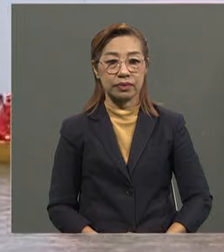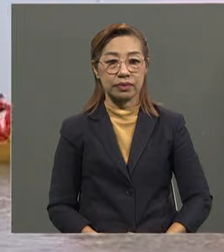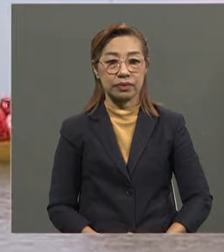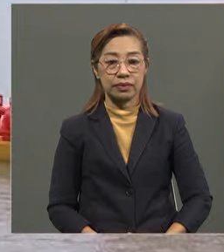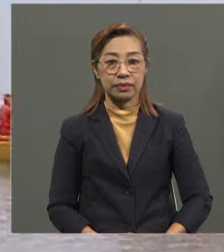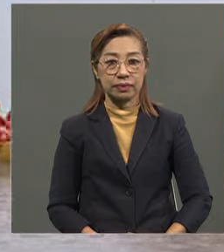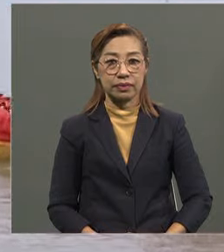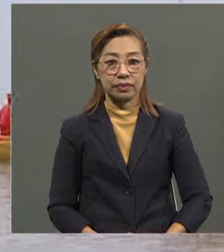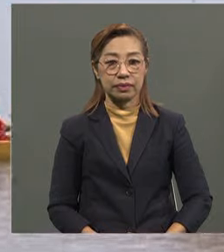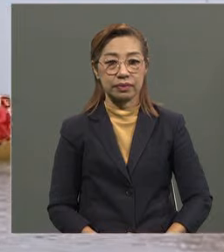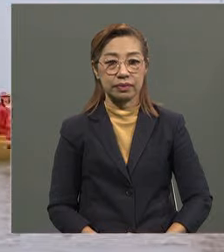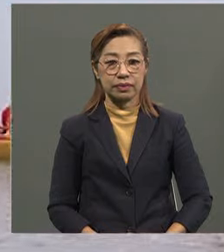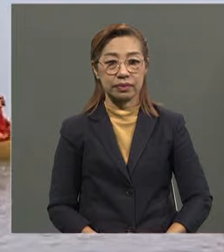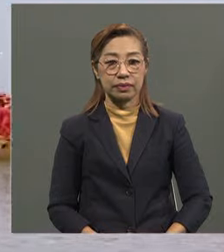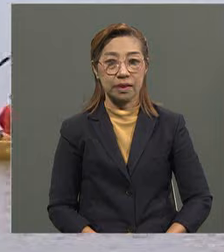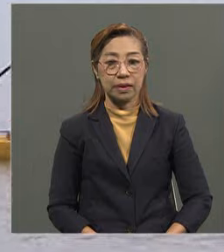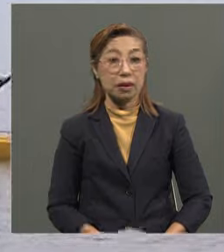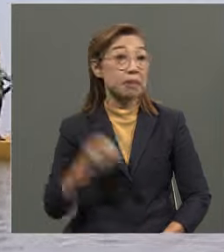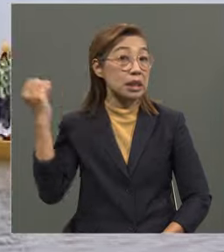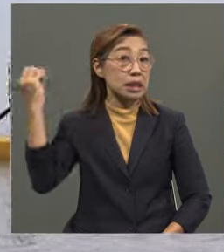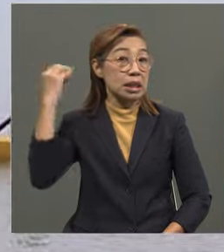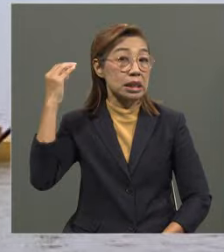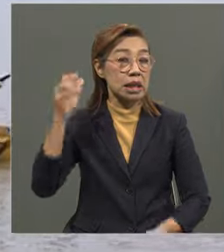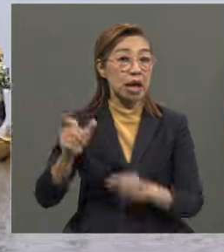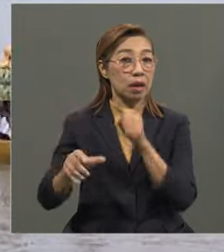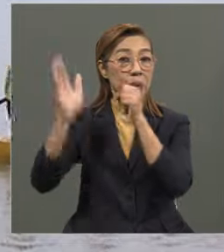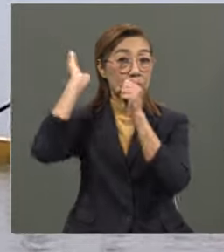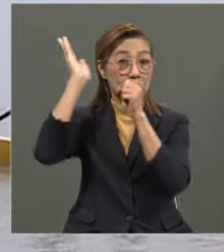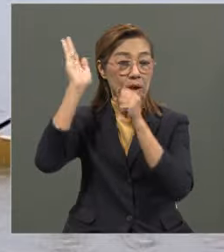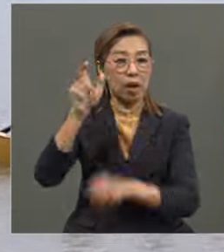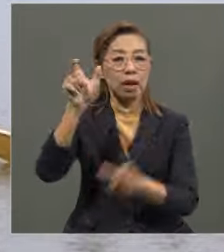ดฉัน